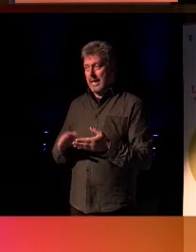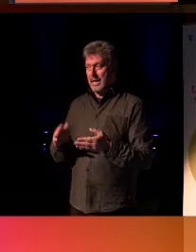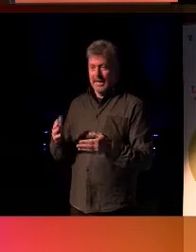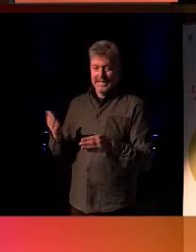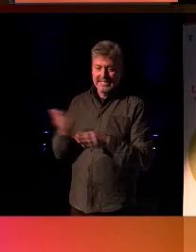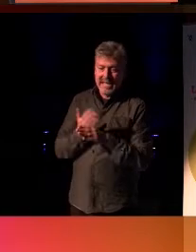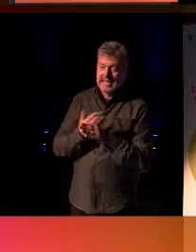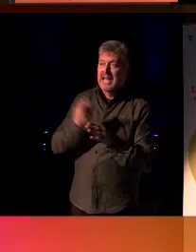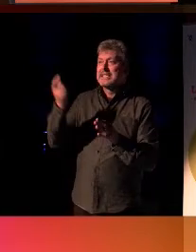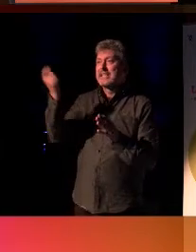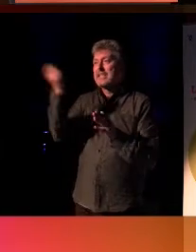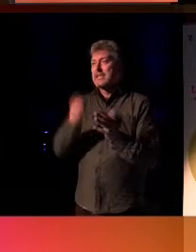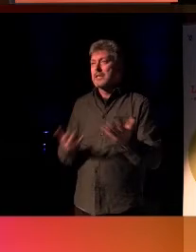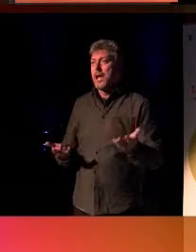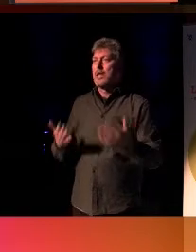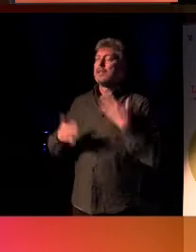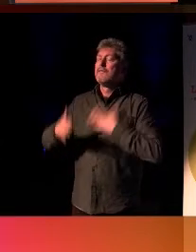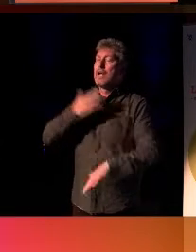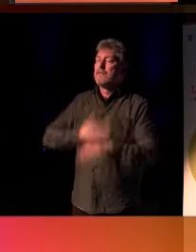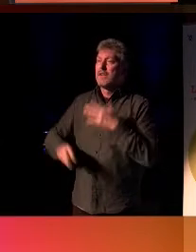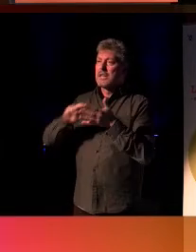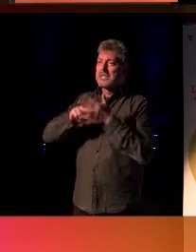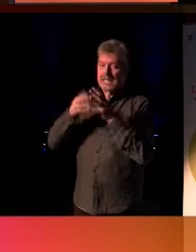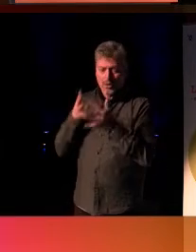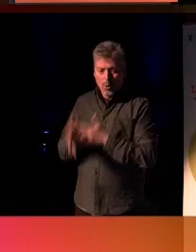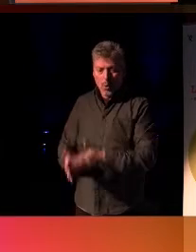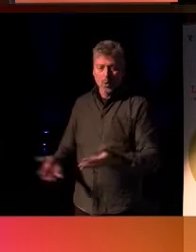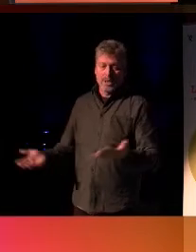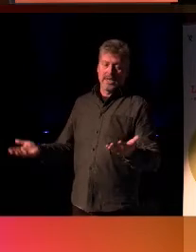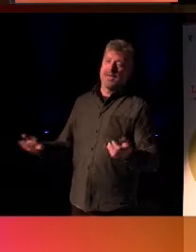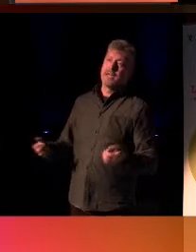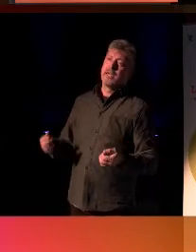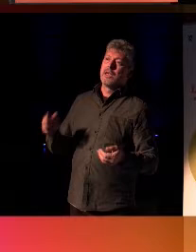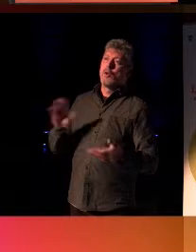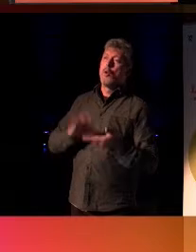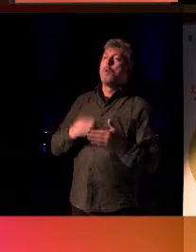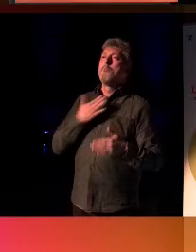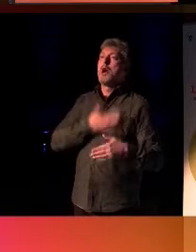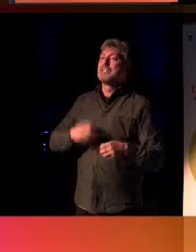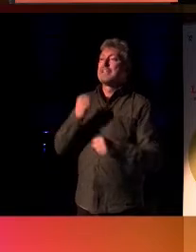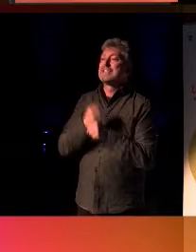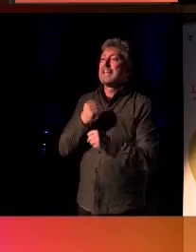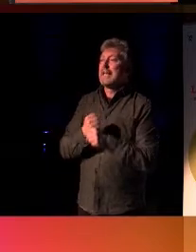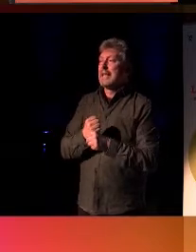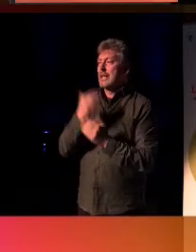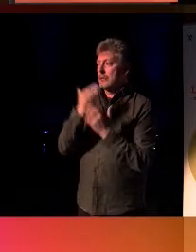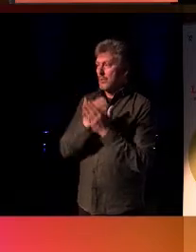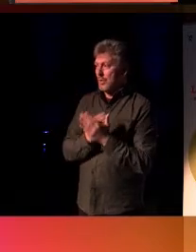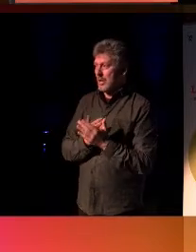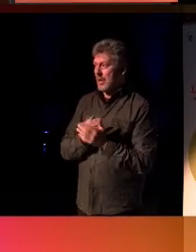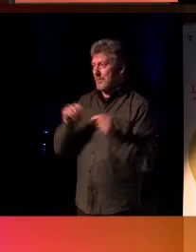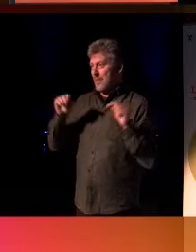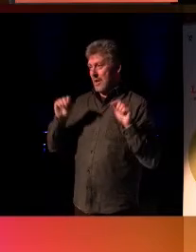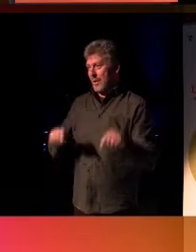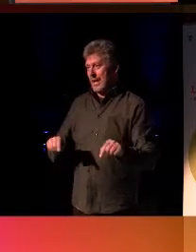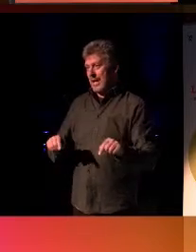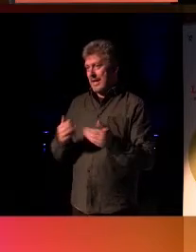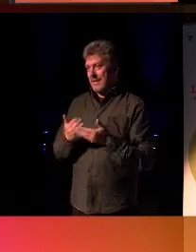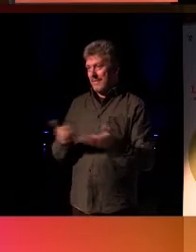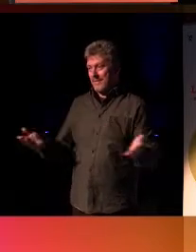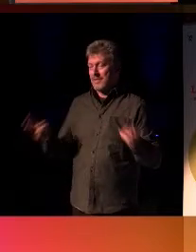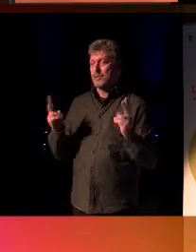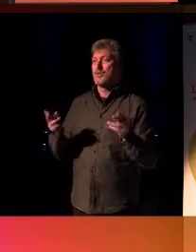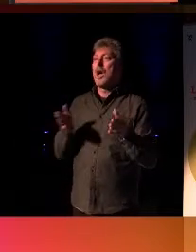tjenestedesign, velferdsteknologi og pasientsikkerhetsprogrammet. Her viser vi at vi også